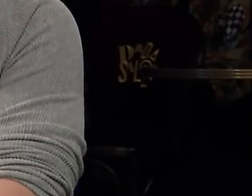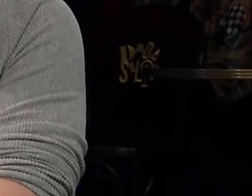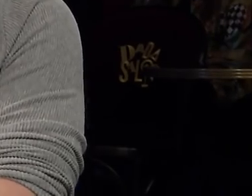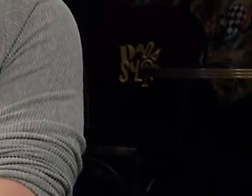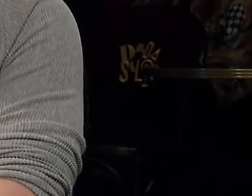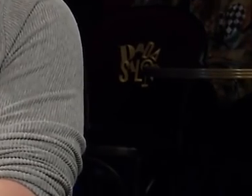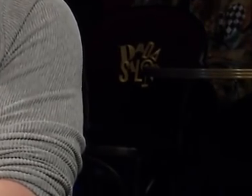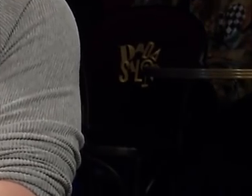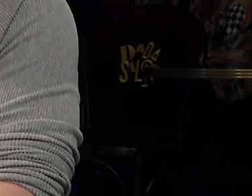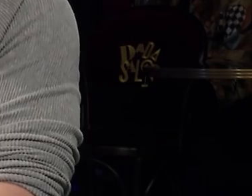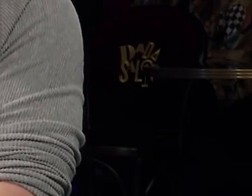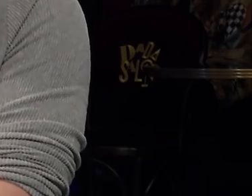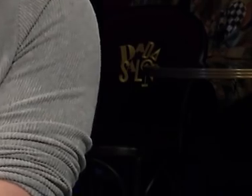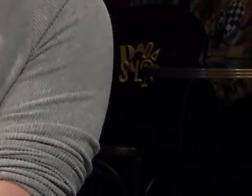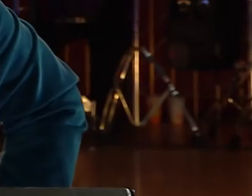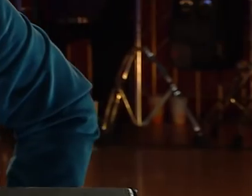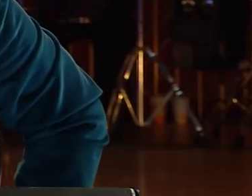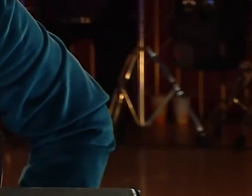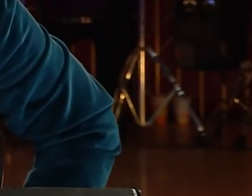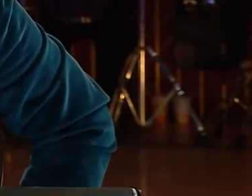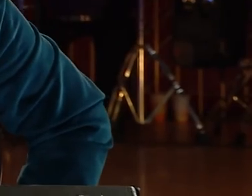zaman dergiye bakacaksın. Yani...